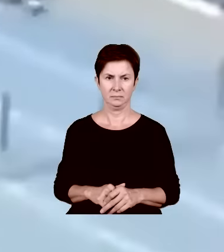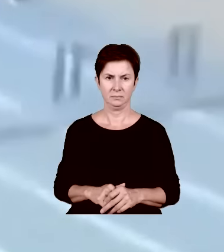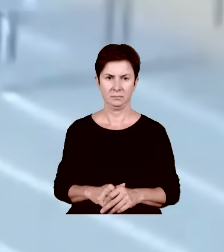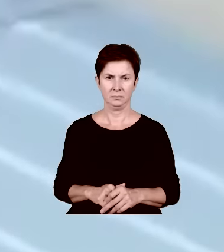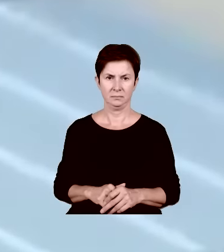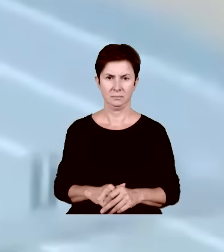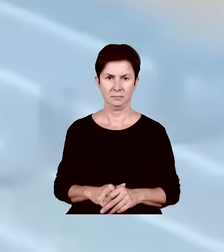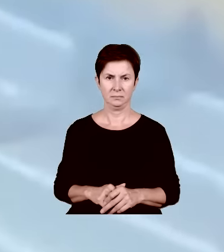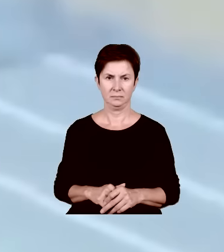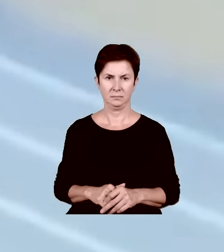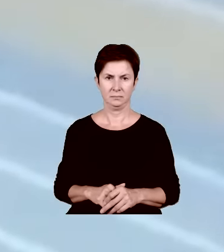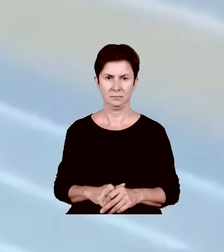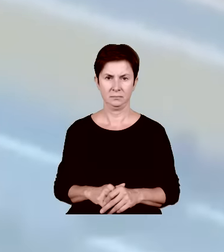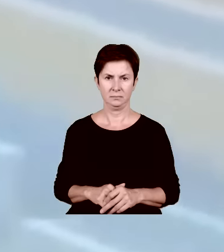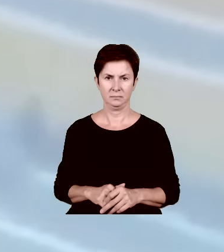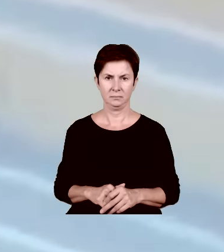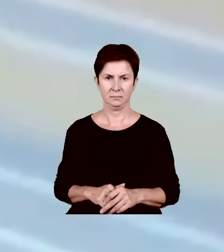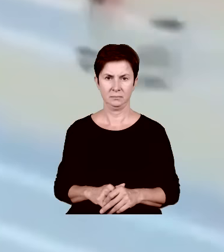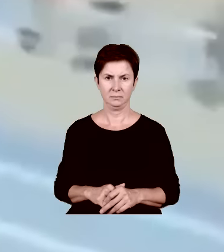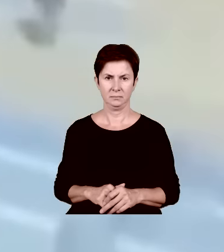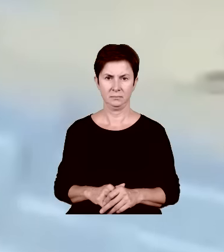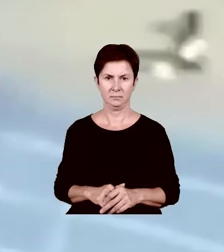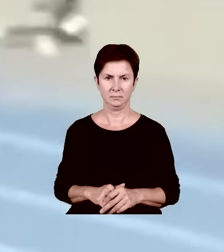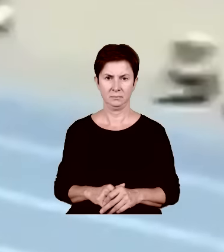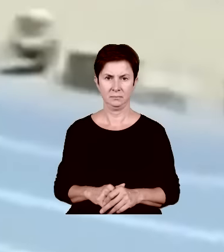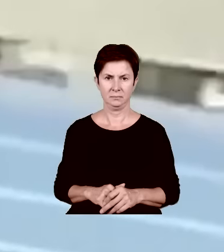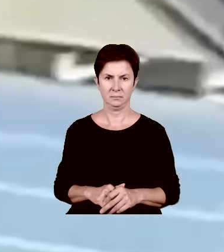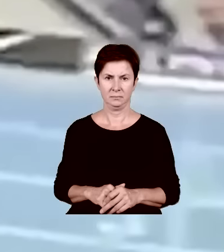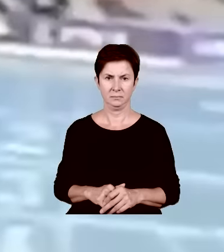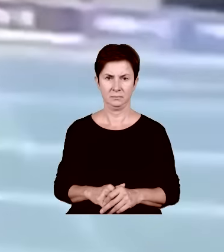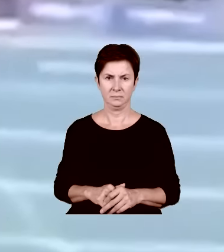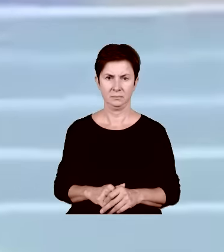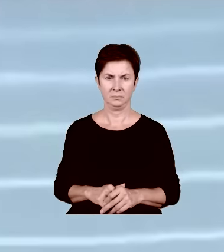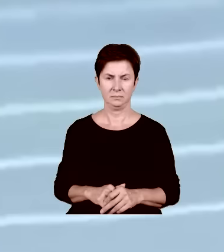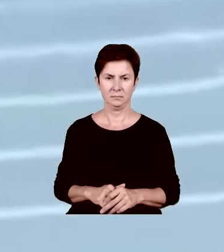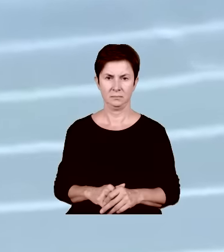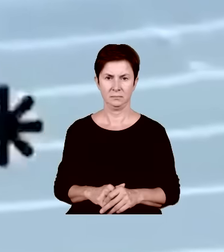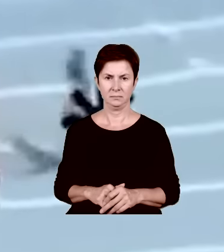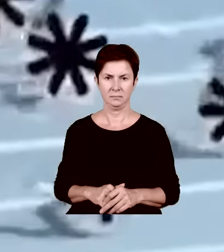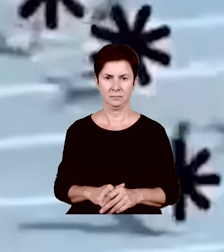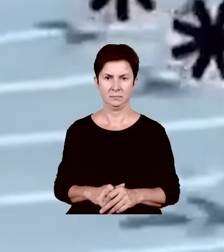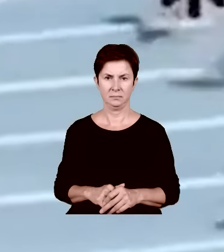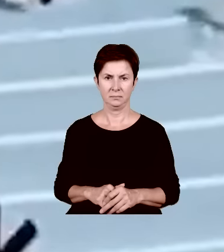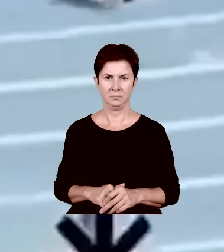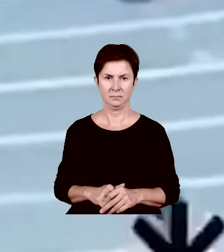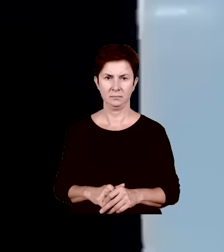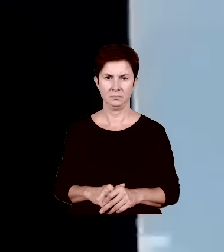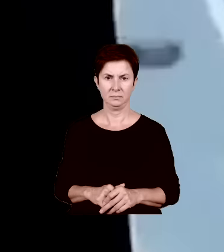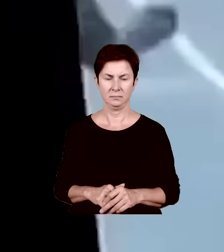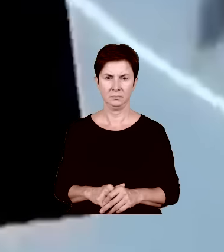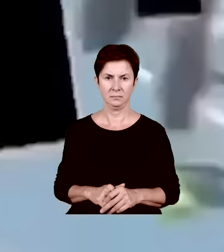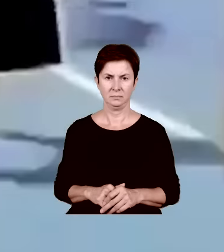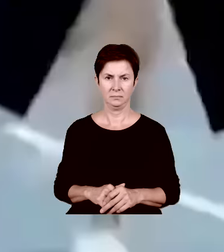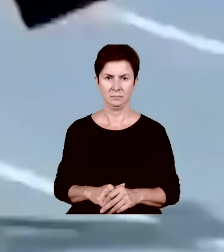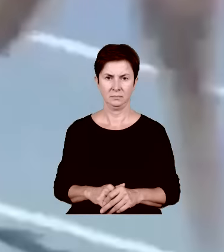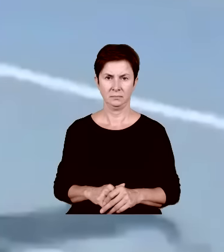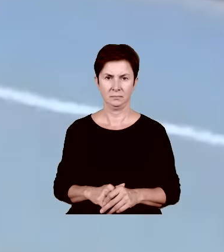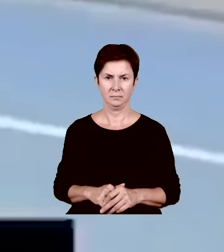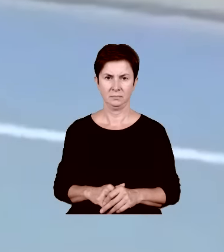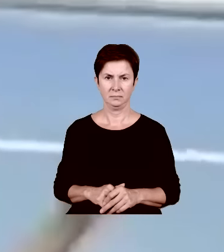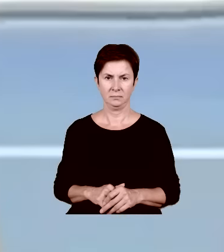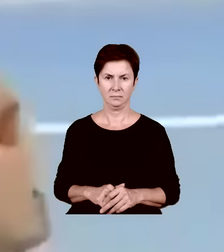داره تعقیب میکنه. جلو میزنه ازش. دونده کنیایی و با مانر سوم رد میکنه توی خط 5 جونز و رکورد جهانی بهبود پیدا میکنه.